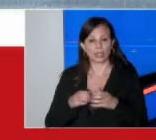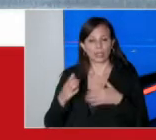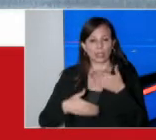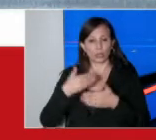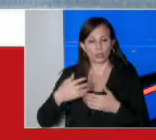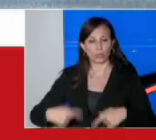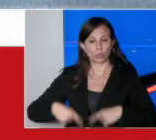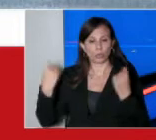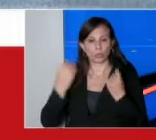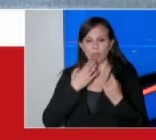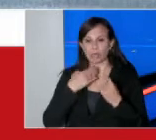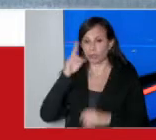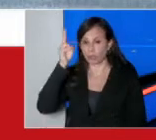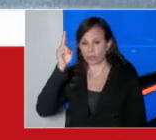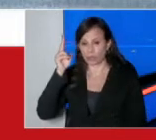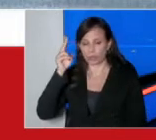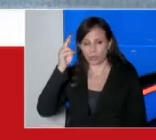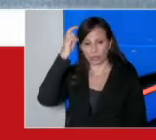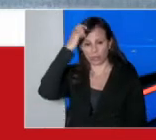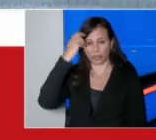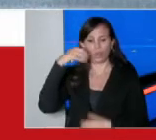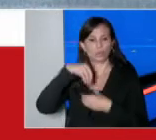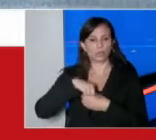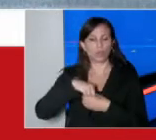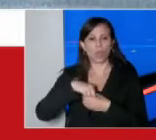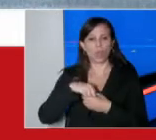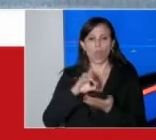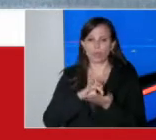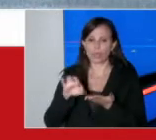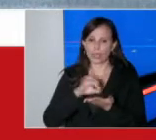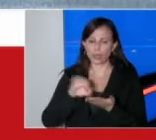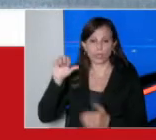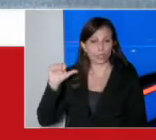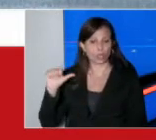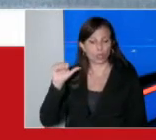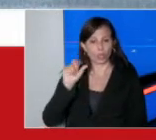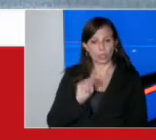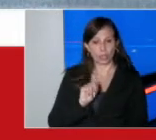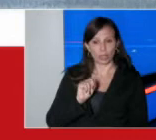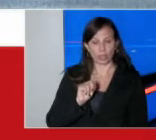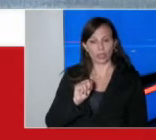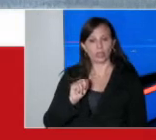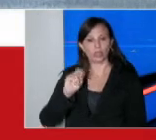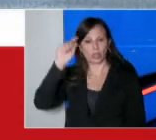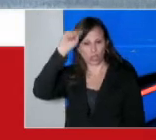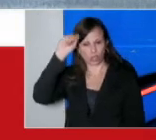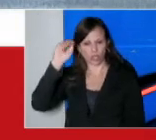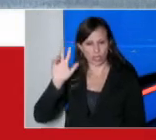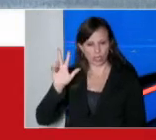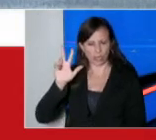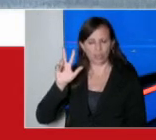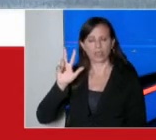הישראלית בחוץ לארץ. בהשתתפות רשימת יוצרים, ביניהם הסופר אשכול נבו, השף חיים כהן, הצ'ייסר, איתי